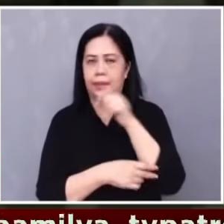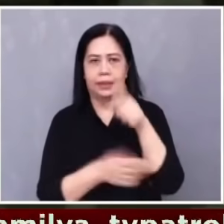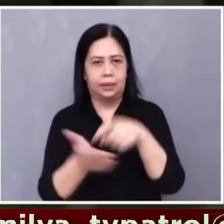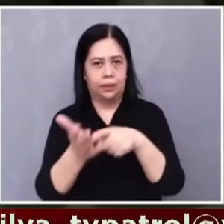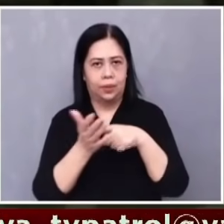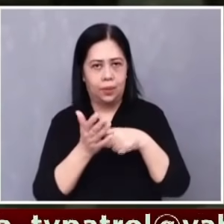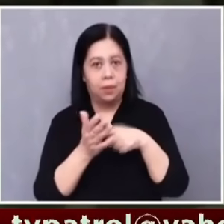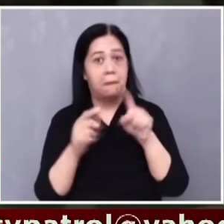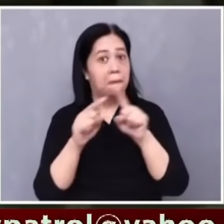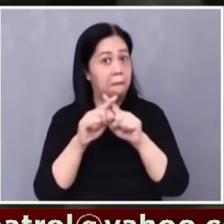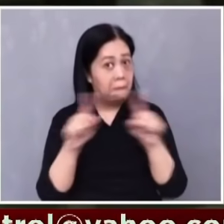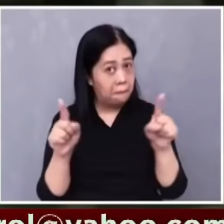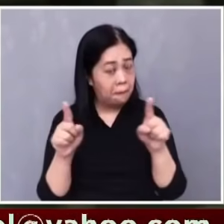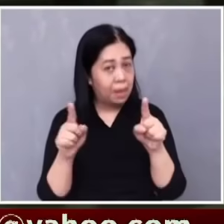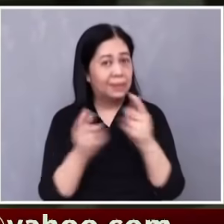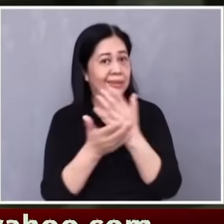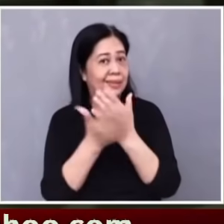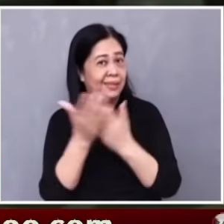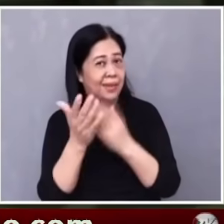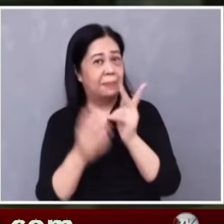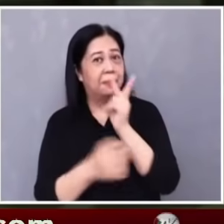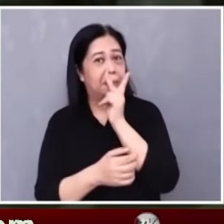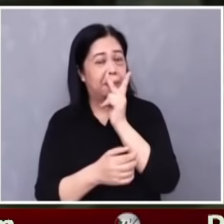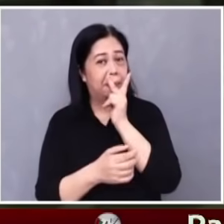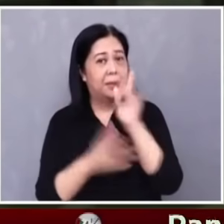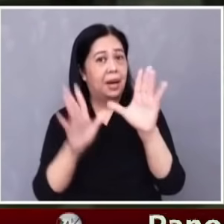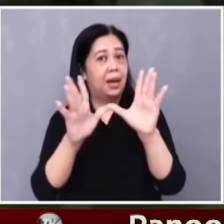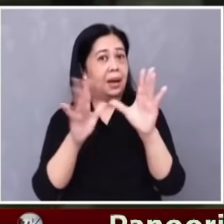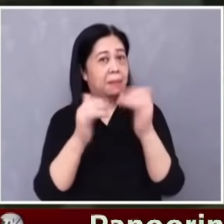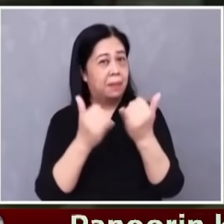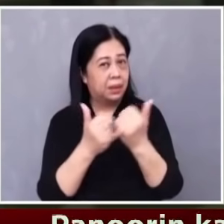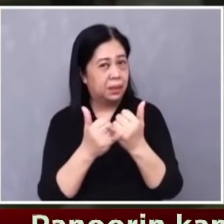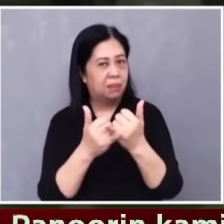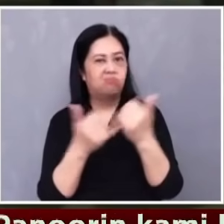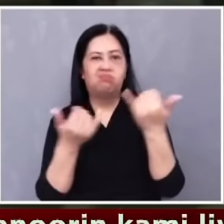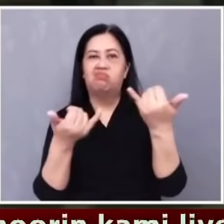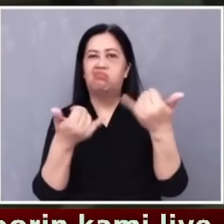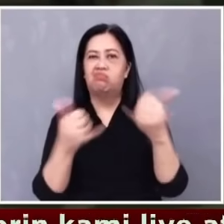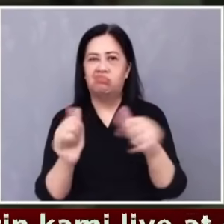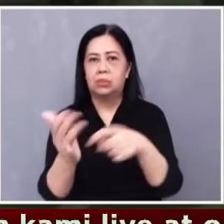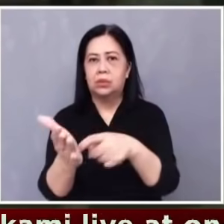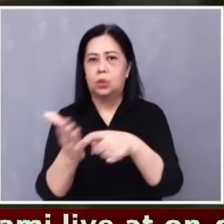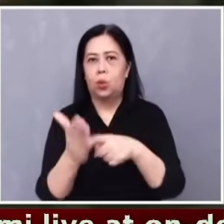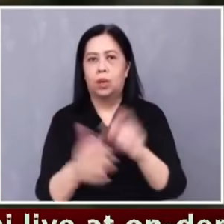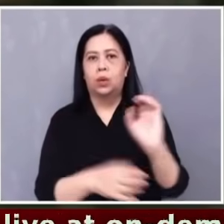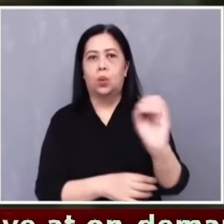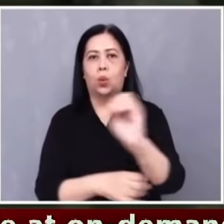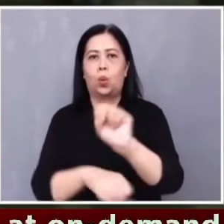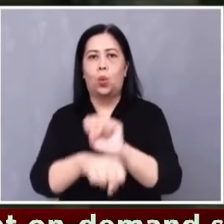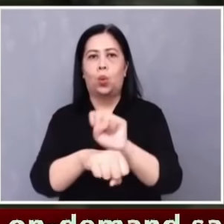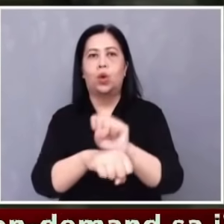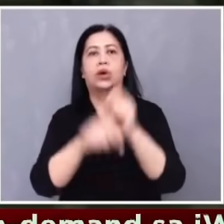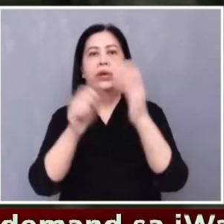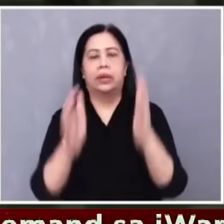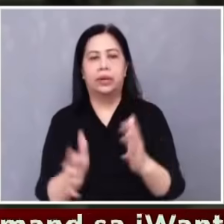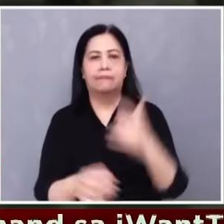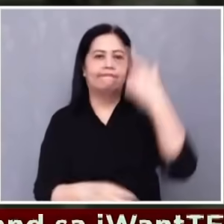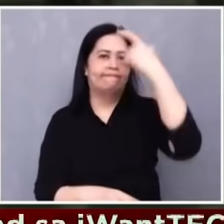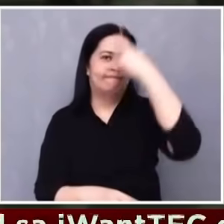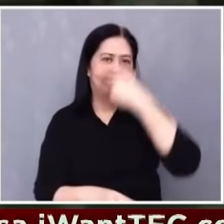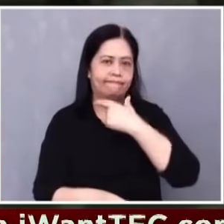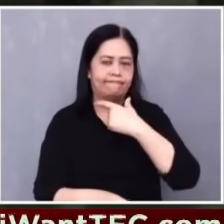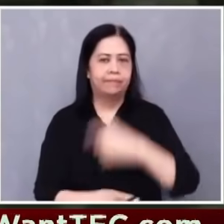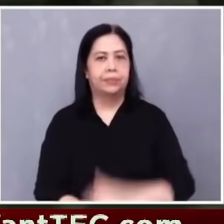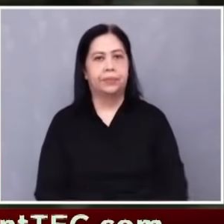Pero may ilang mga pribadong kumpanya na nagre-require pa rin sa kanilang mga manggagawa na magsuot ng face shield.